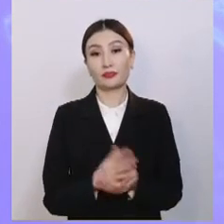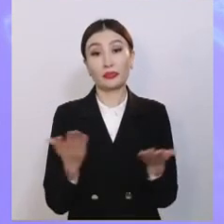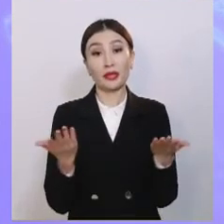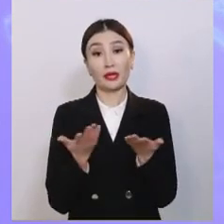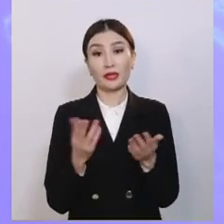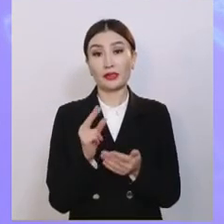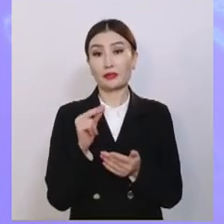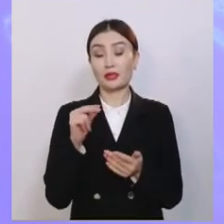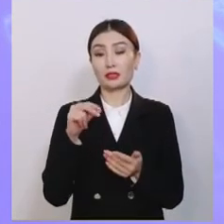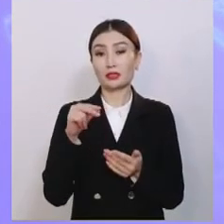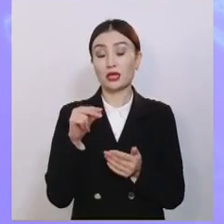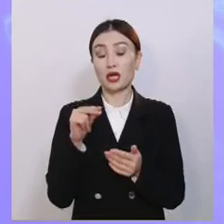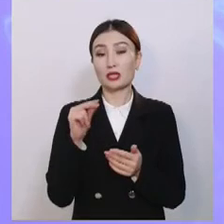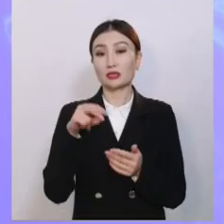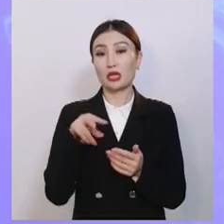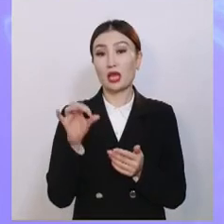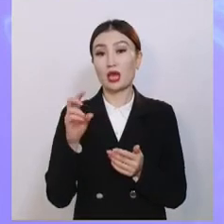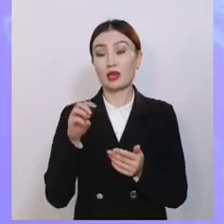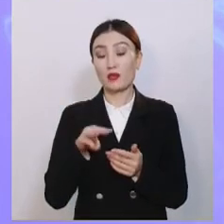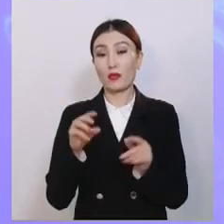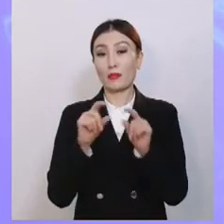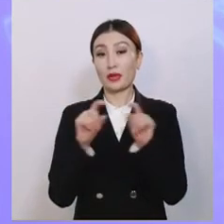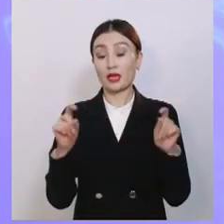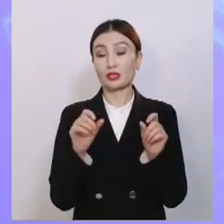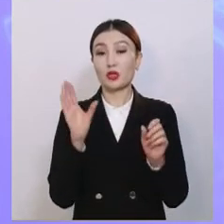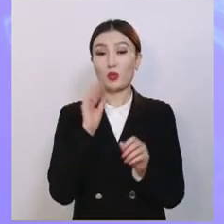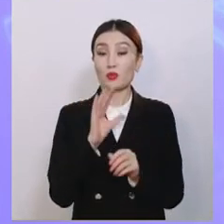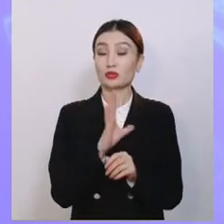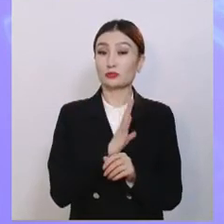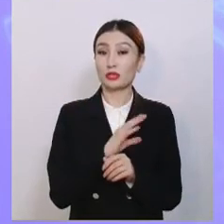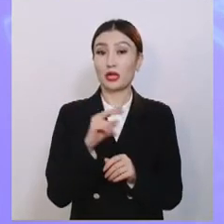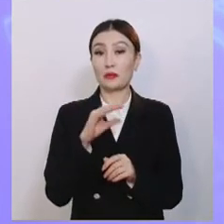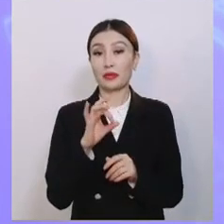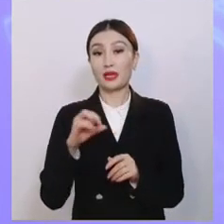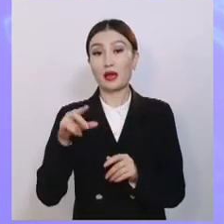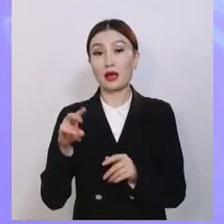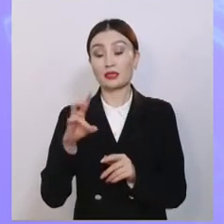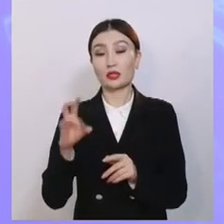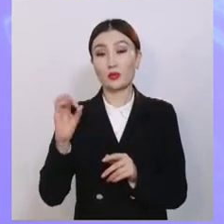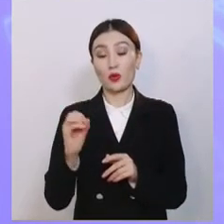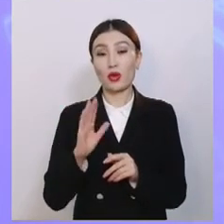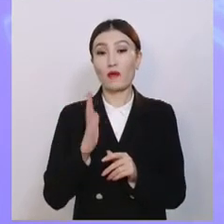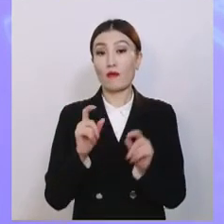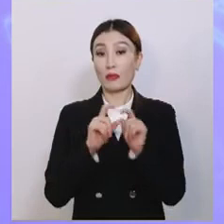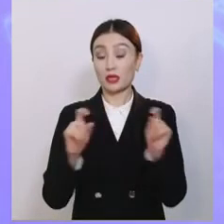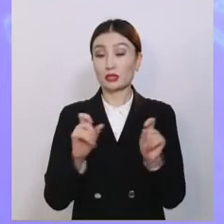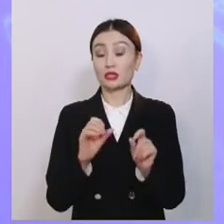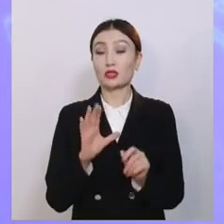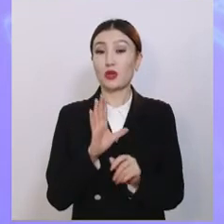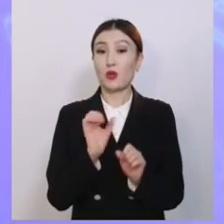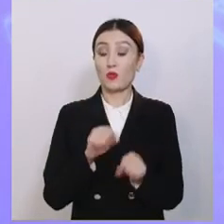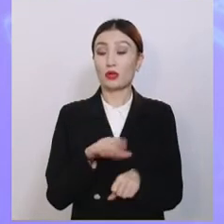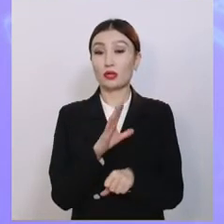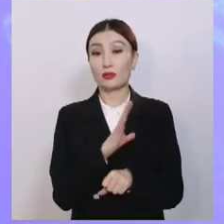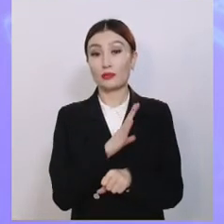Каким членом предложения может быть прилагательное? Обычно прилагательное в предложении выступает